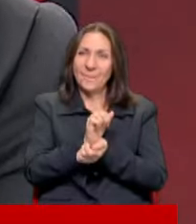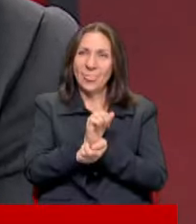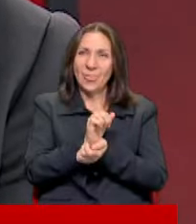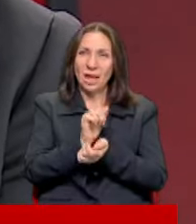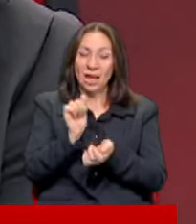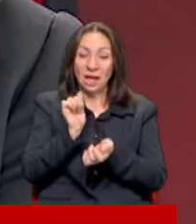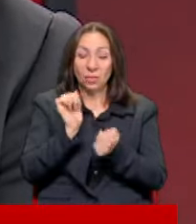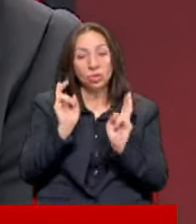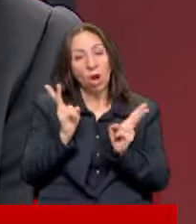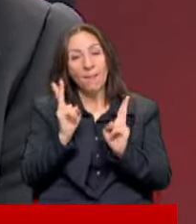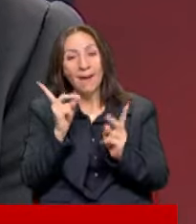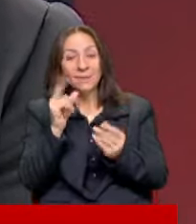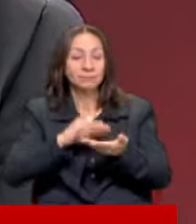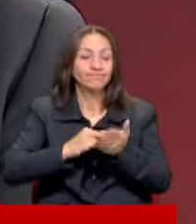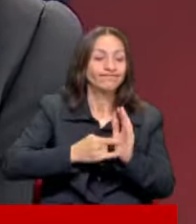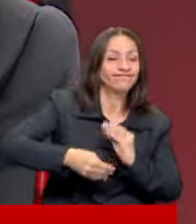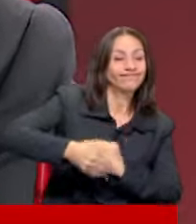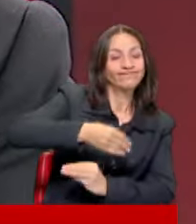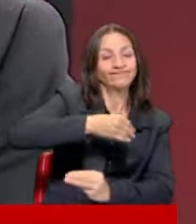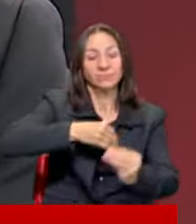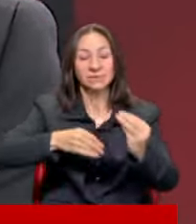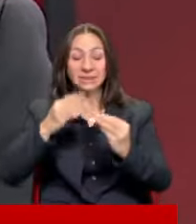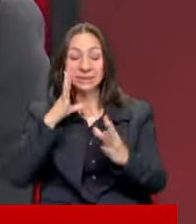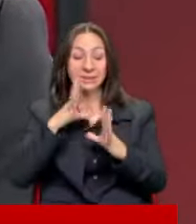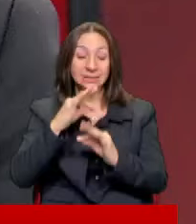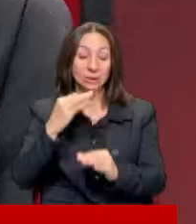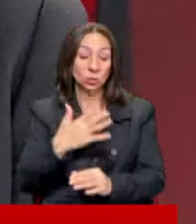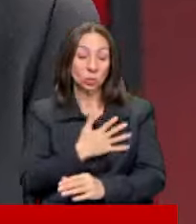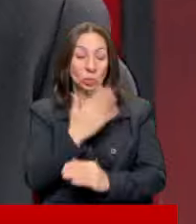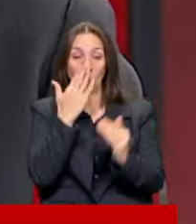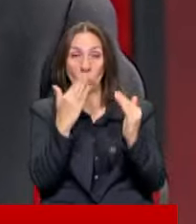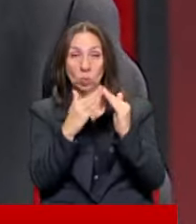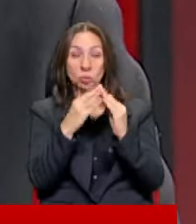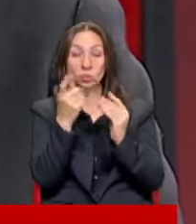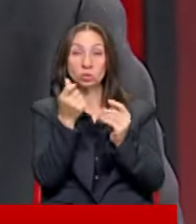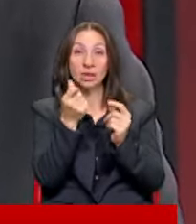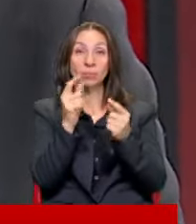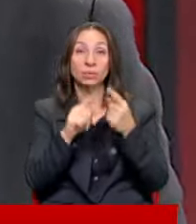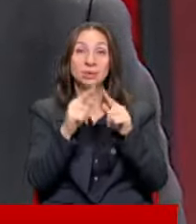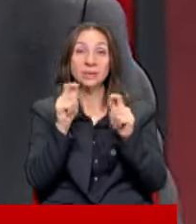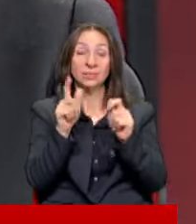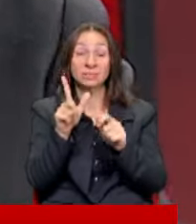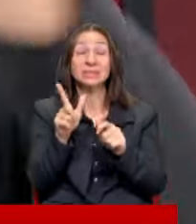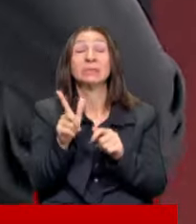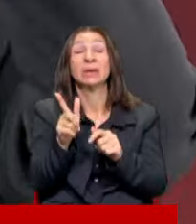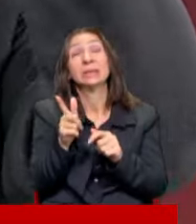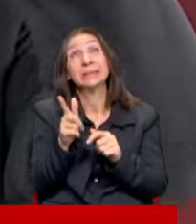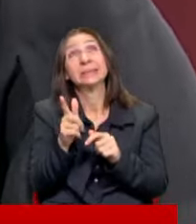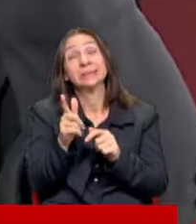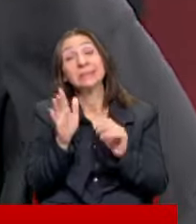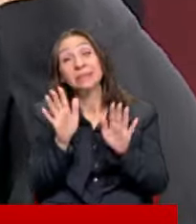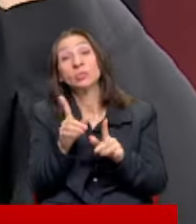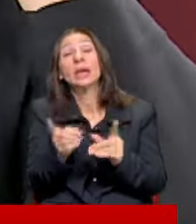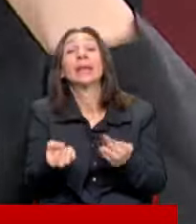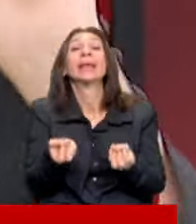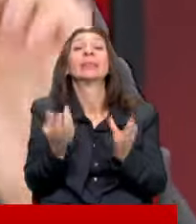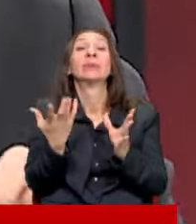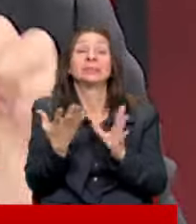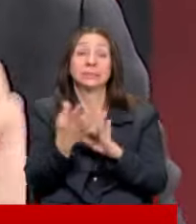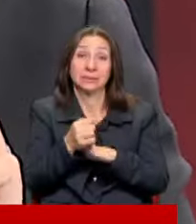Asgari bir şekilde geçinebilmek için insanoğluna yarışır bir ücret politikası düzenlenmesi lazım kaldı ki Sadece bu da yetmez